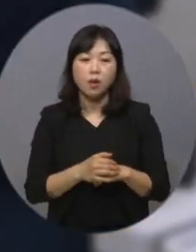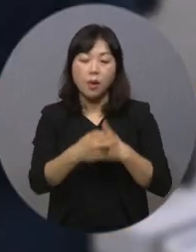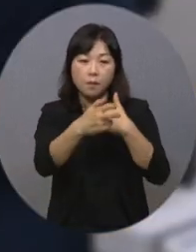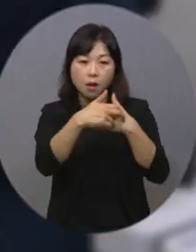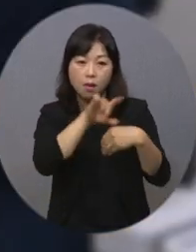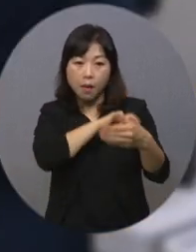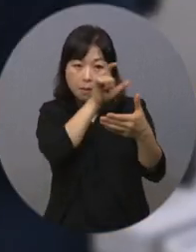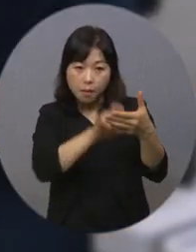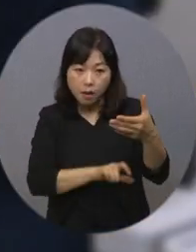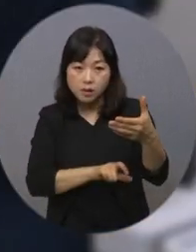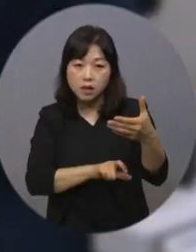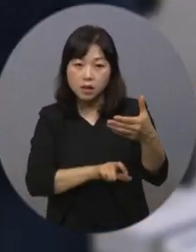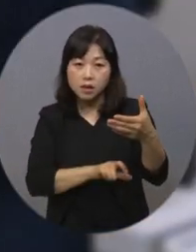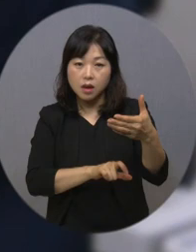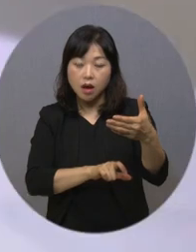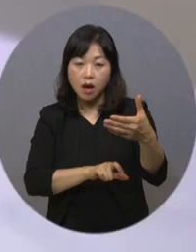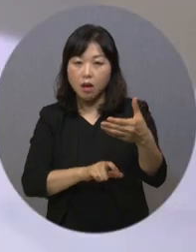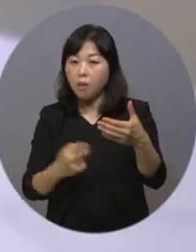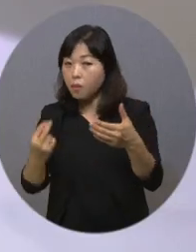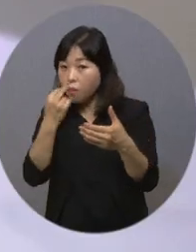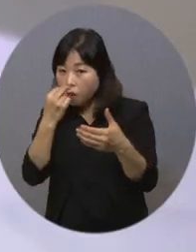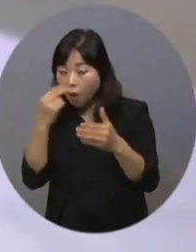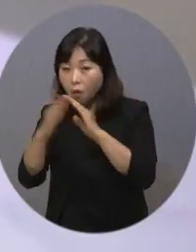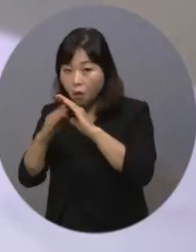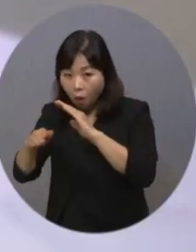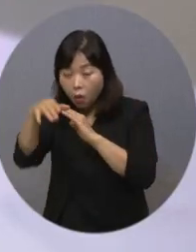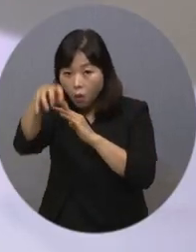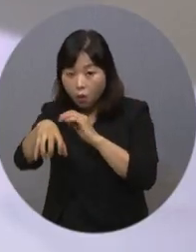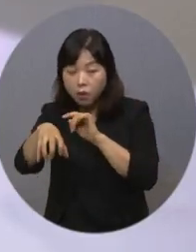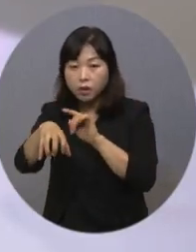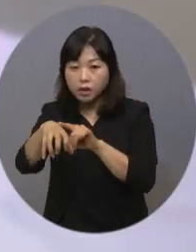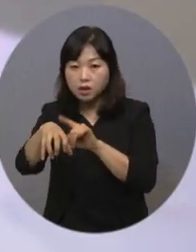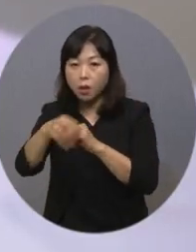검색할 수 있습니다 복지 tv 뉴스 2 가 아닙니다